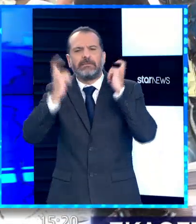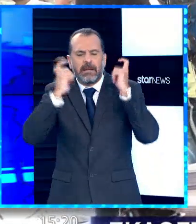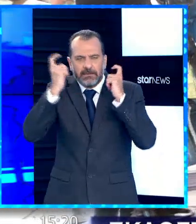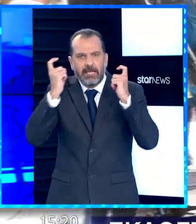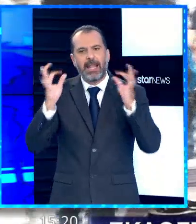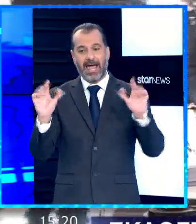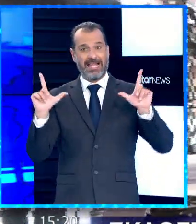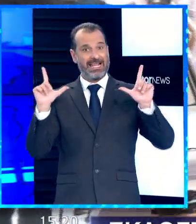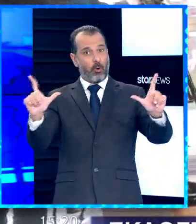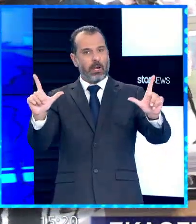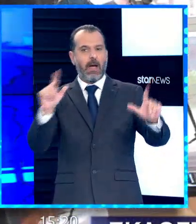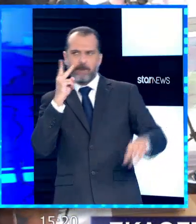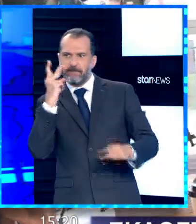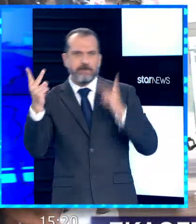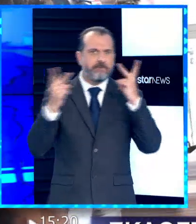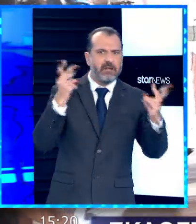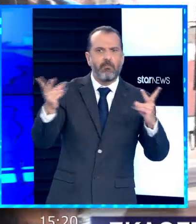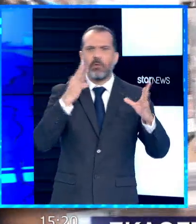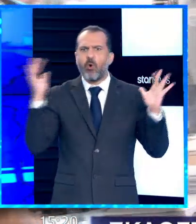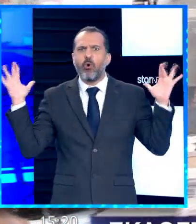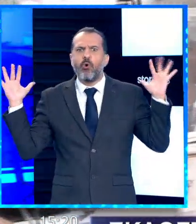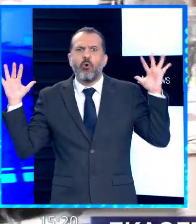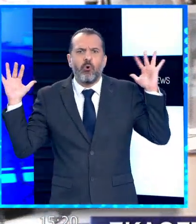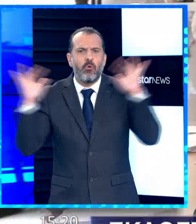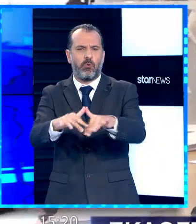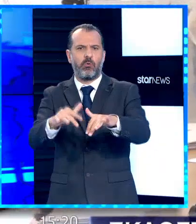εικόνα από τα εκλογικά κέντρα ήταν σχεδόν πανηγυρική, θα σου έλεγα.